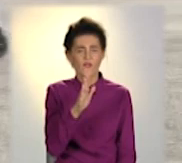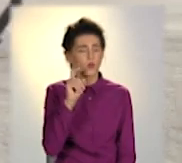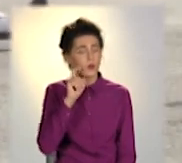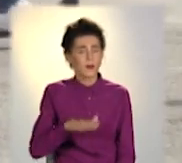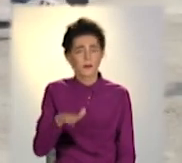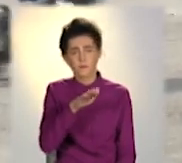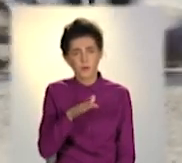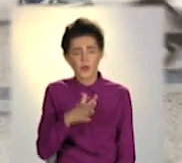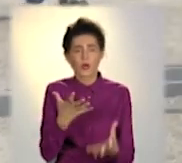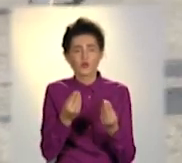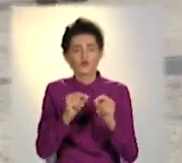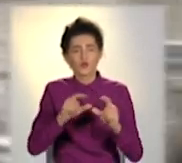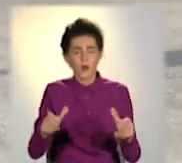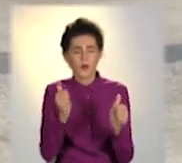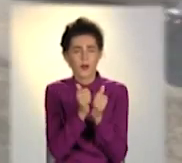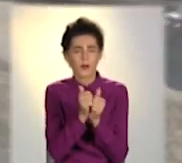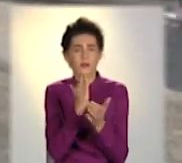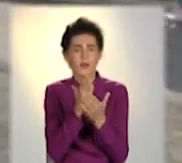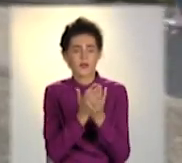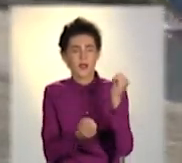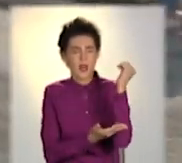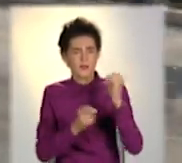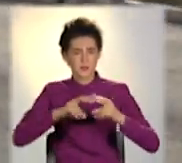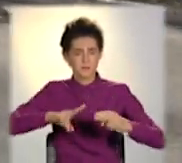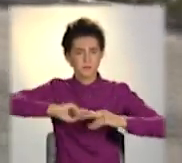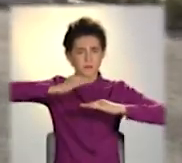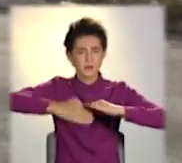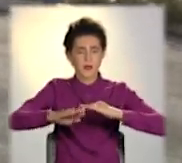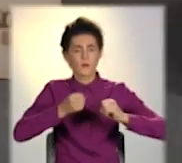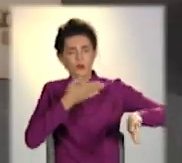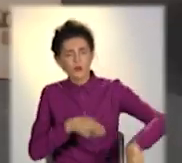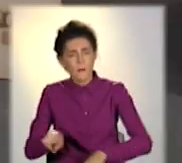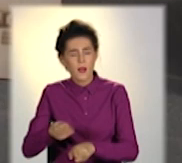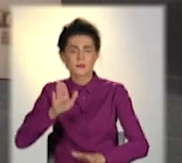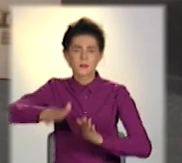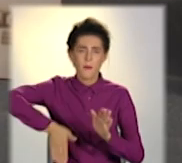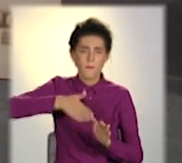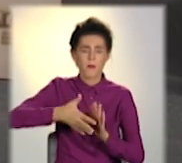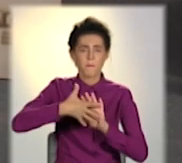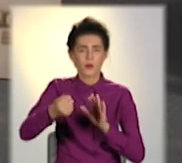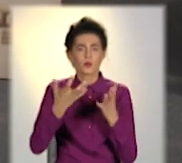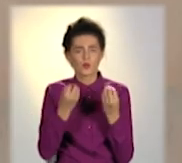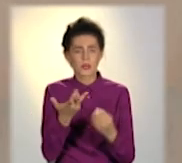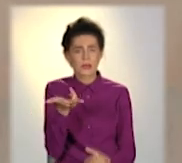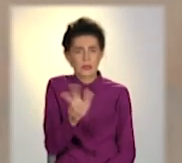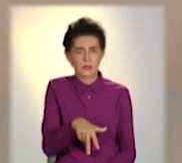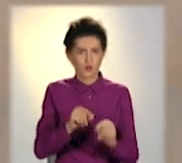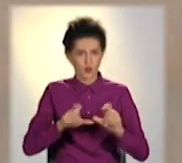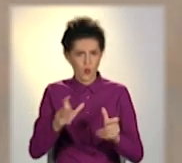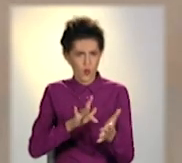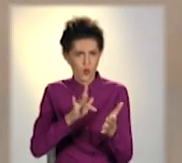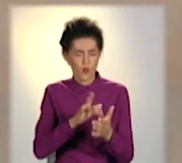Окрім Іллінівської школи, дерев'яні трампліни для скейтбордингу та їзди на самокатах отримали ще три школи